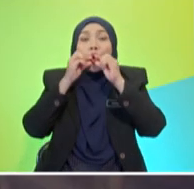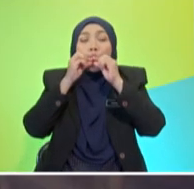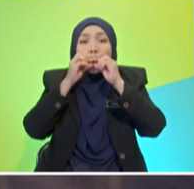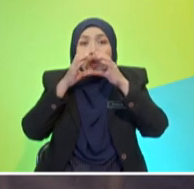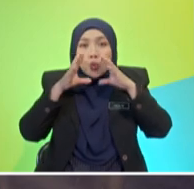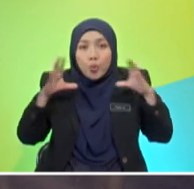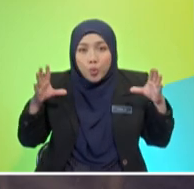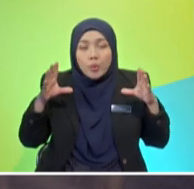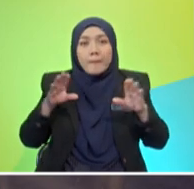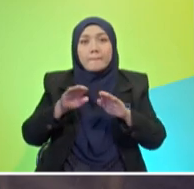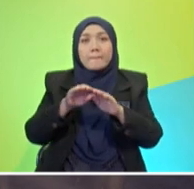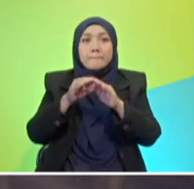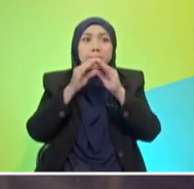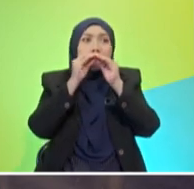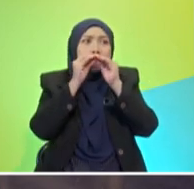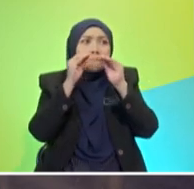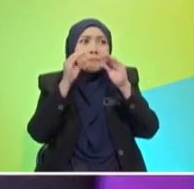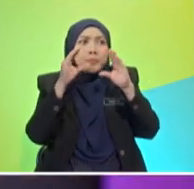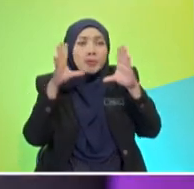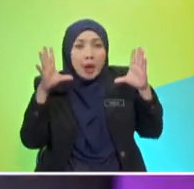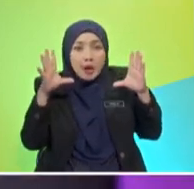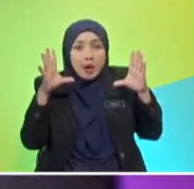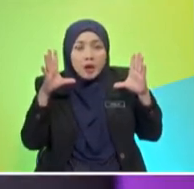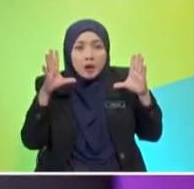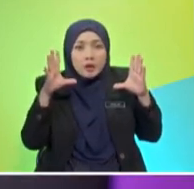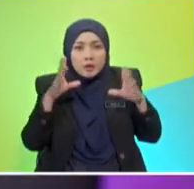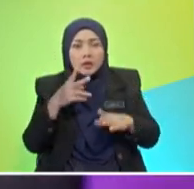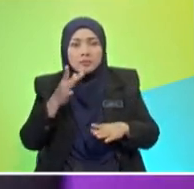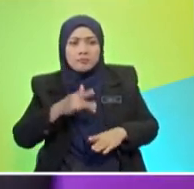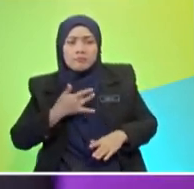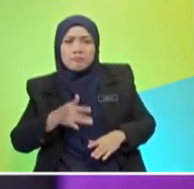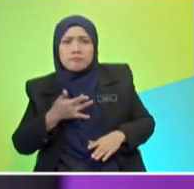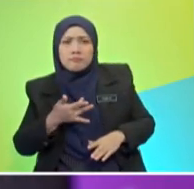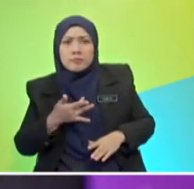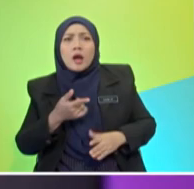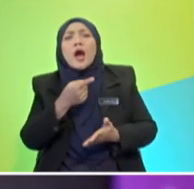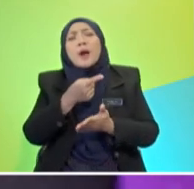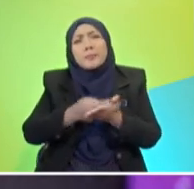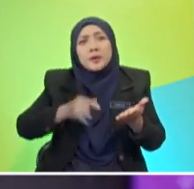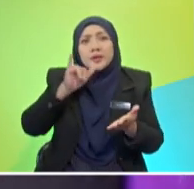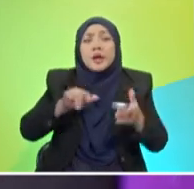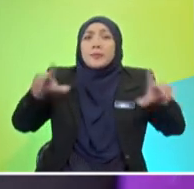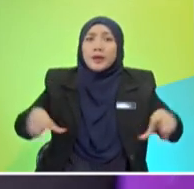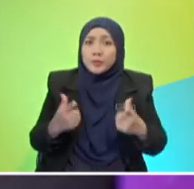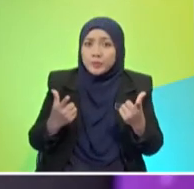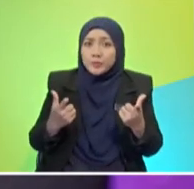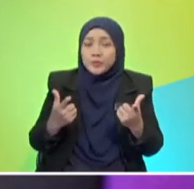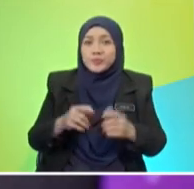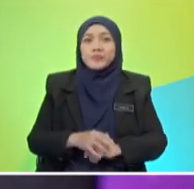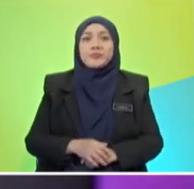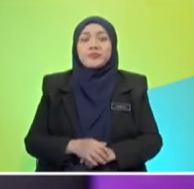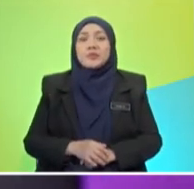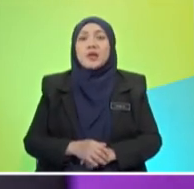sama tiup belon. Jadi soalan dia disuruh diminta Syah ramalkan. Murid-murid pun boleh ramalkan apa yang berlaku sebenarnya ni.